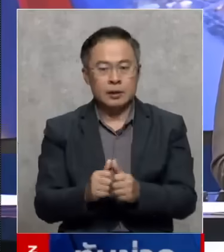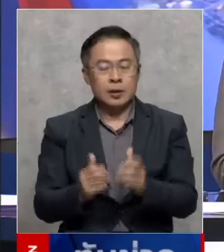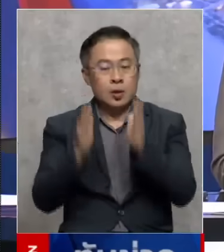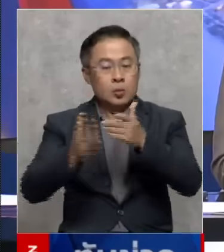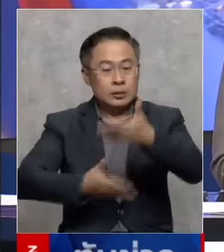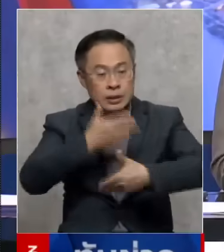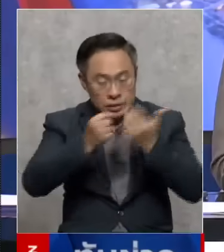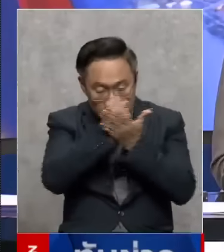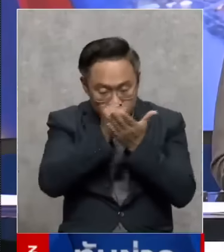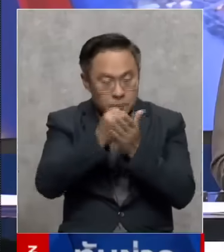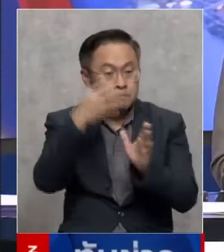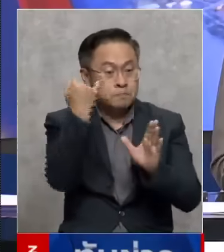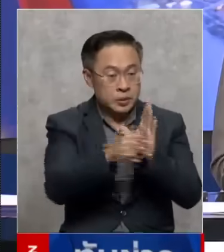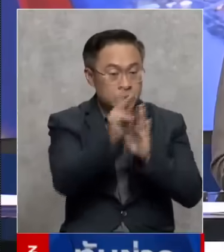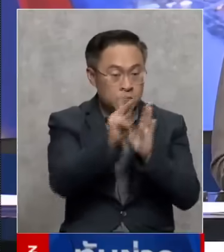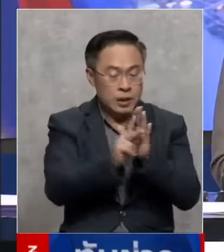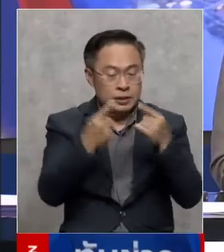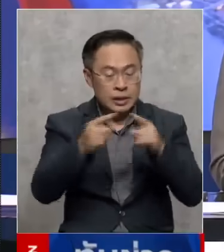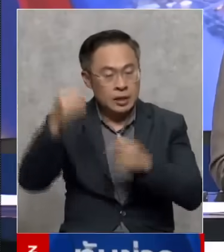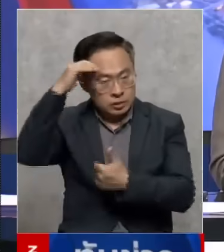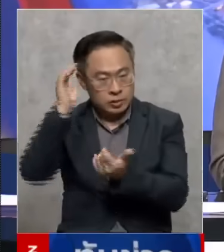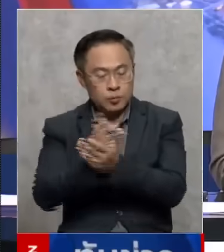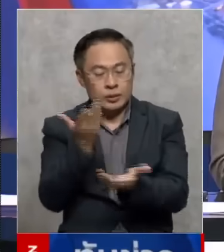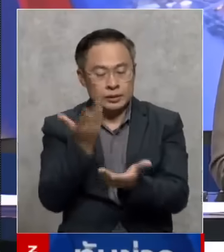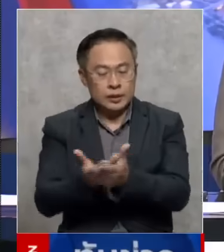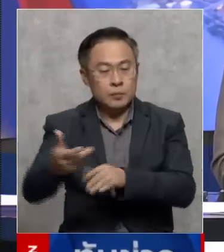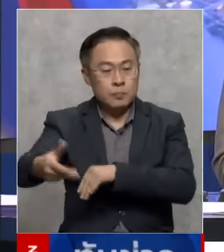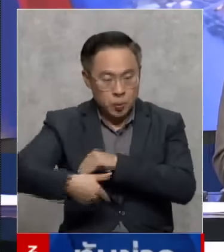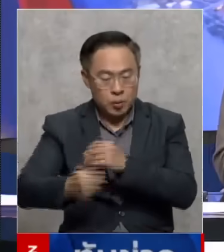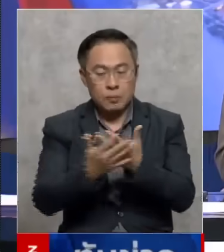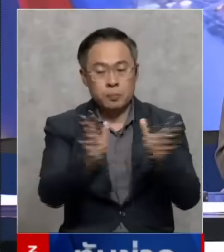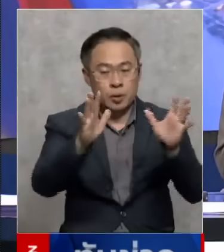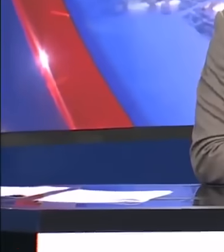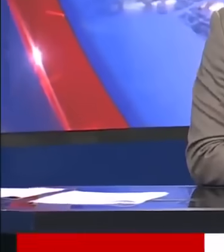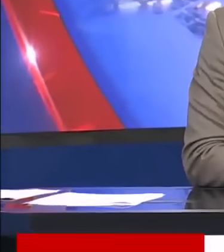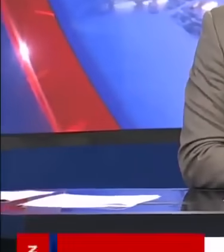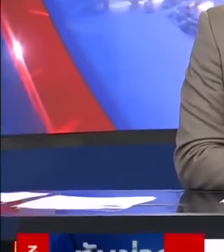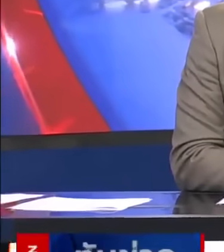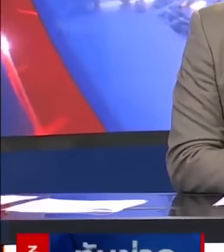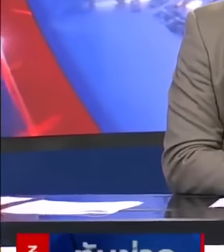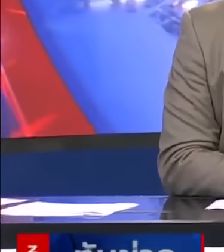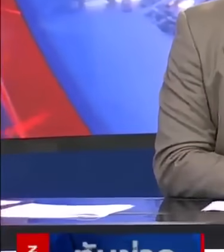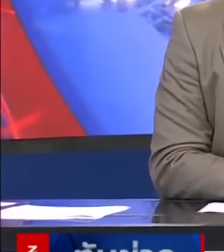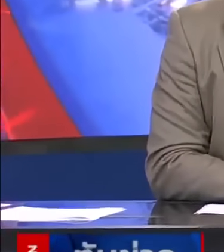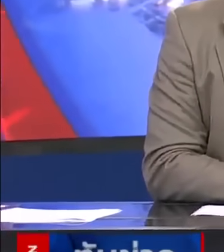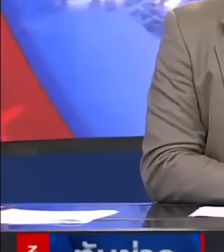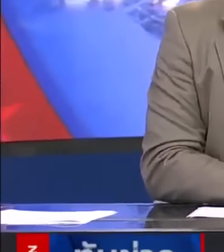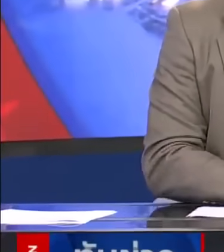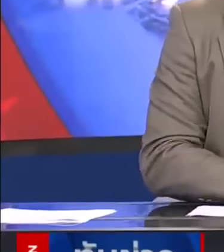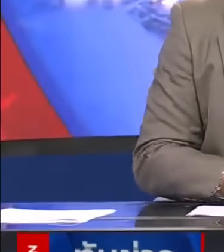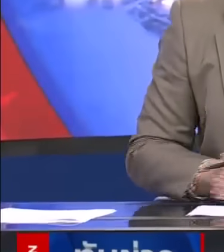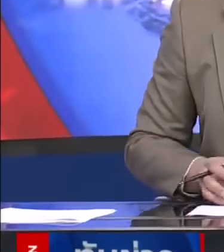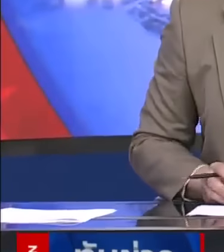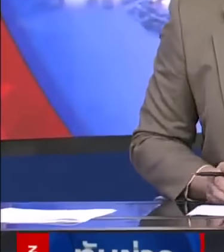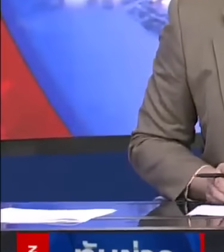ทำผิดกฎหมายนะเออไม่ใช่เรื่องเล็กๆแล้วนะคะเดี๋ยวรอติดตามความคืบหน้าวันพรุ่งนี้คุณผู้ชมตามเนชั่นทันข่าวค่ำกันต่อนะครับยัง